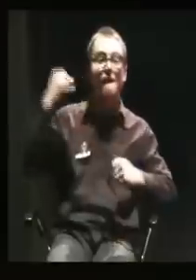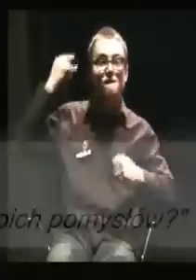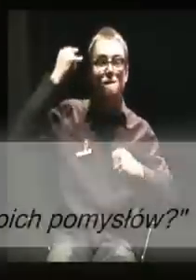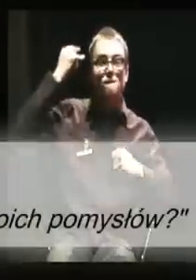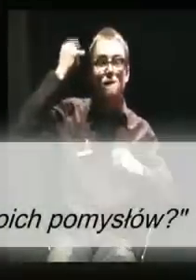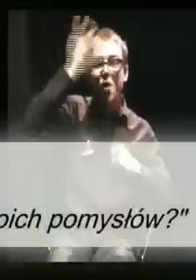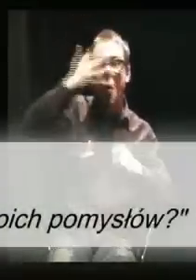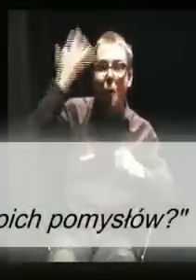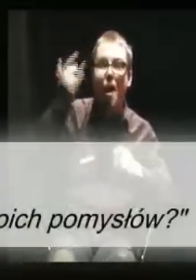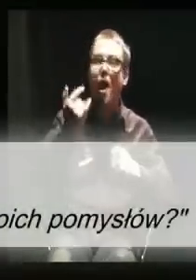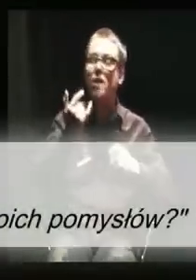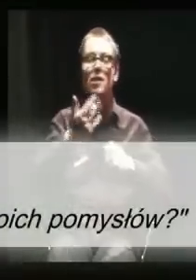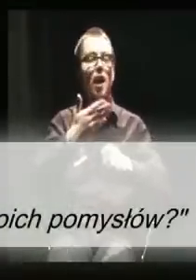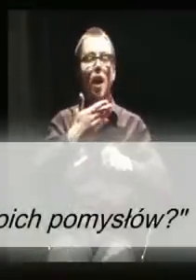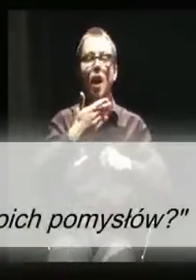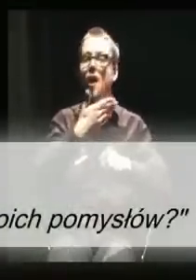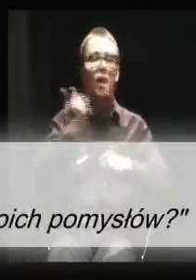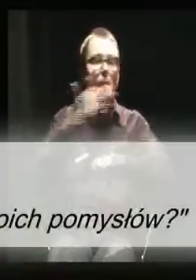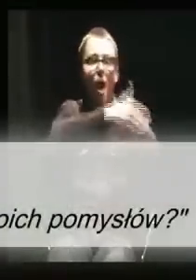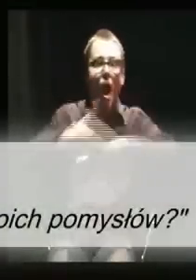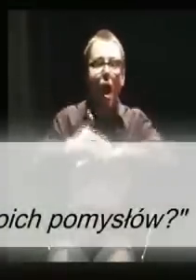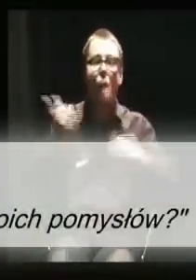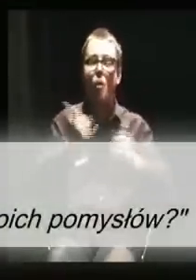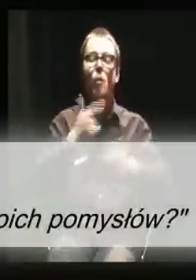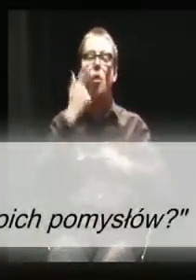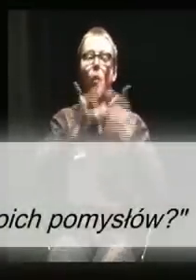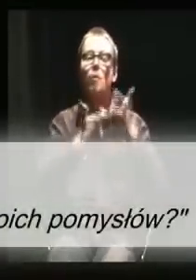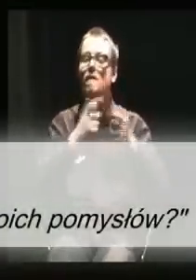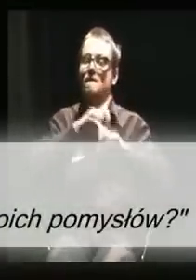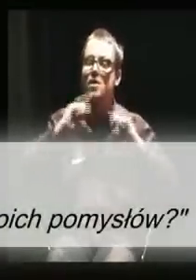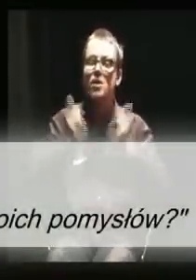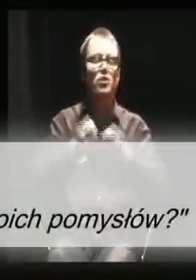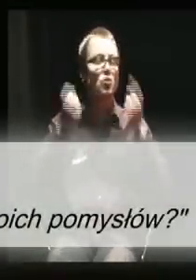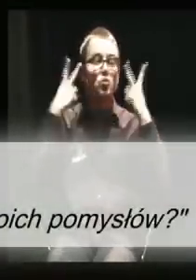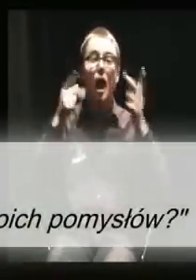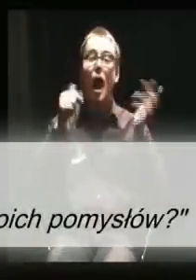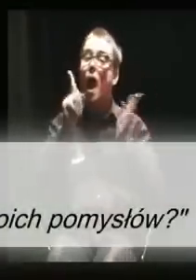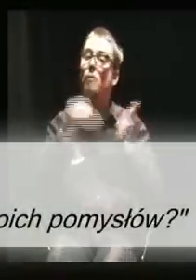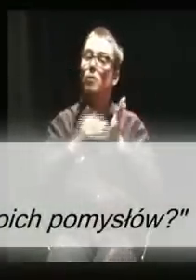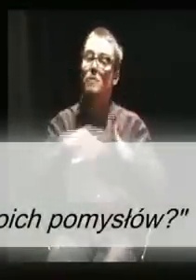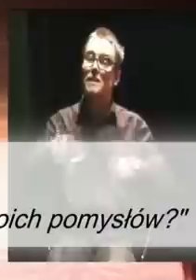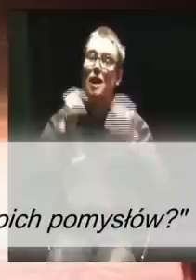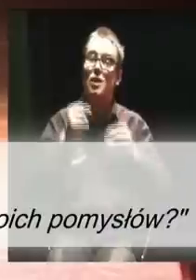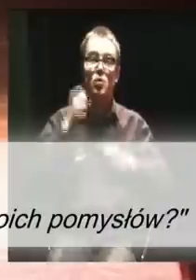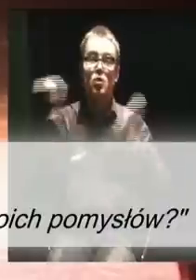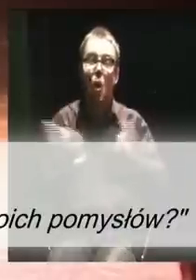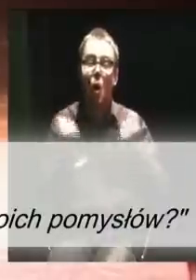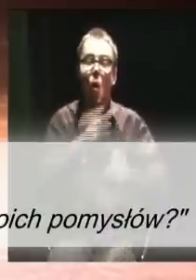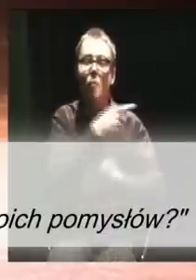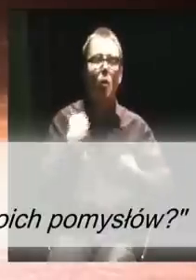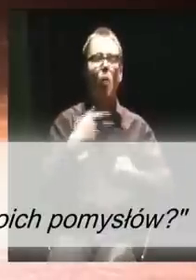góry, tylko musimy zacząć działać. Jeszcze parę lat temu byłem facetem, który leżał w łóżku